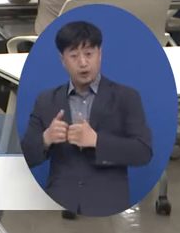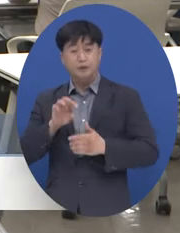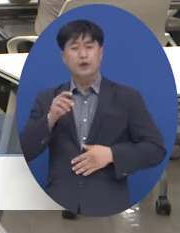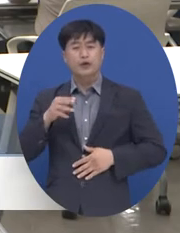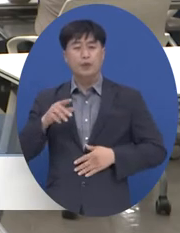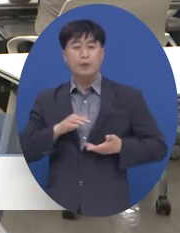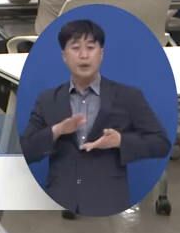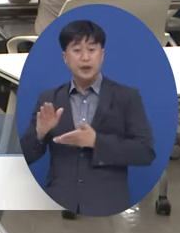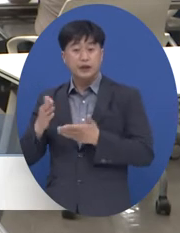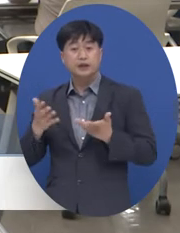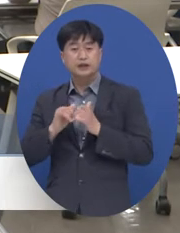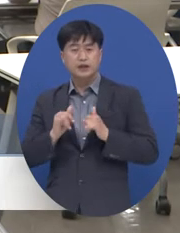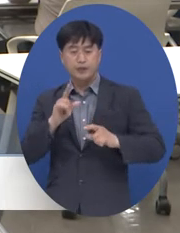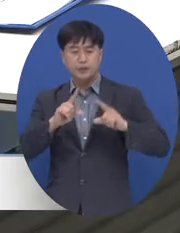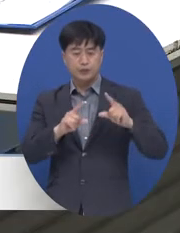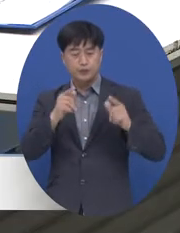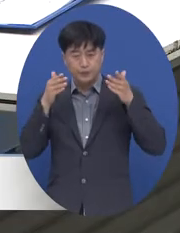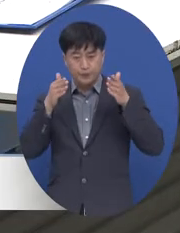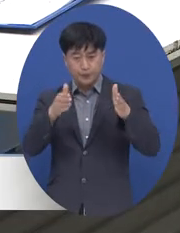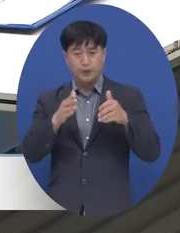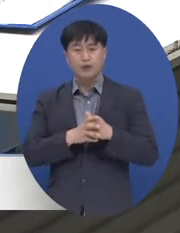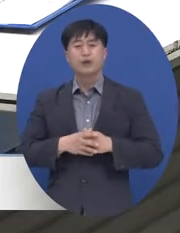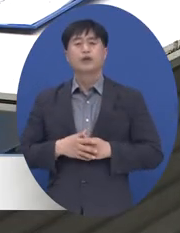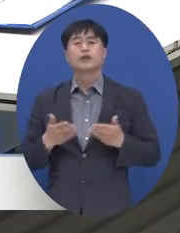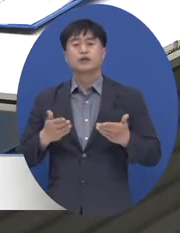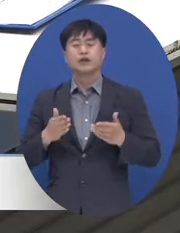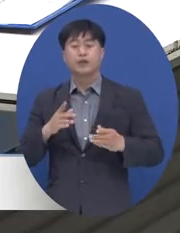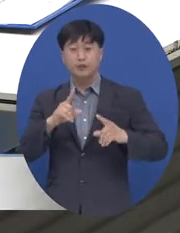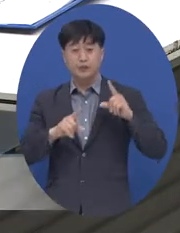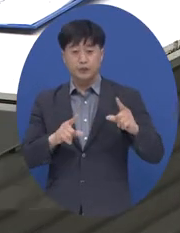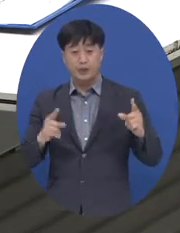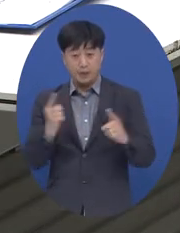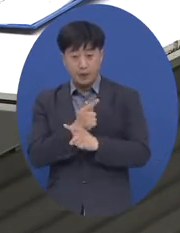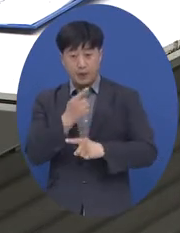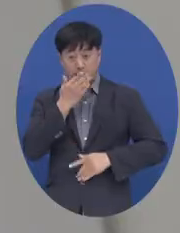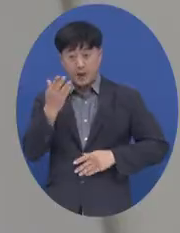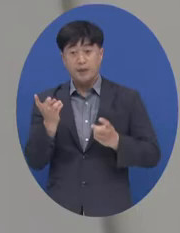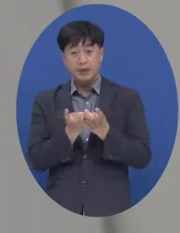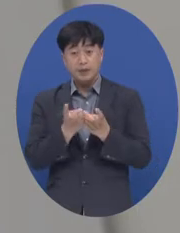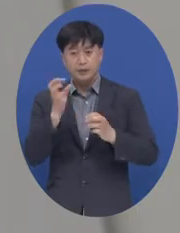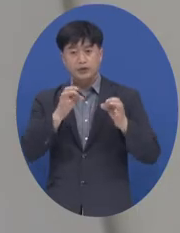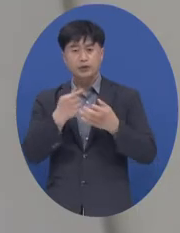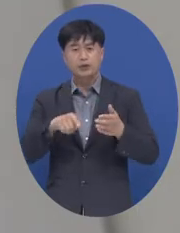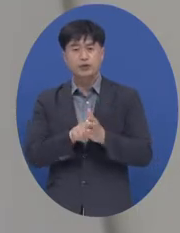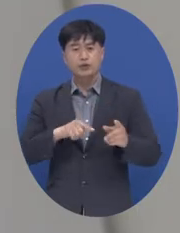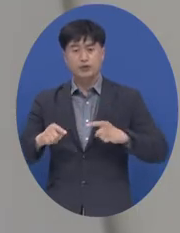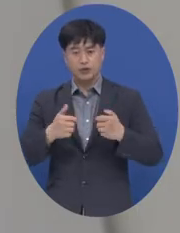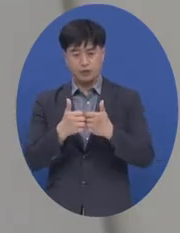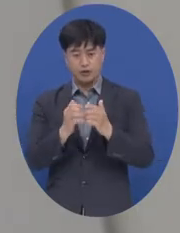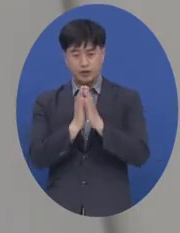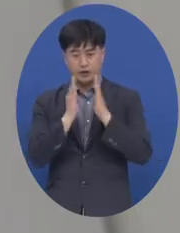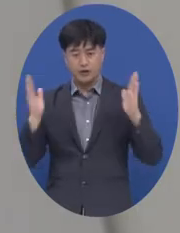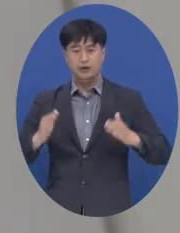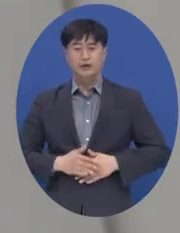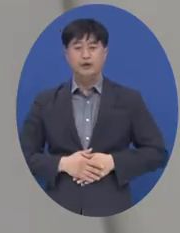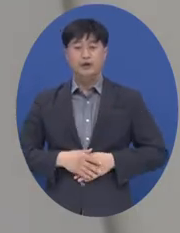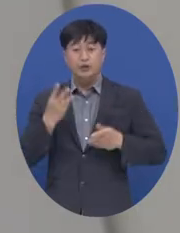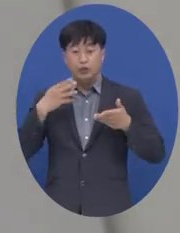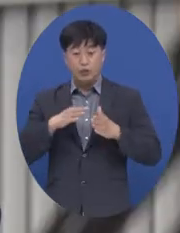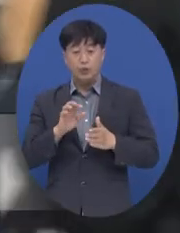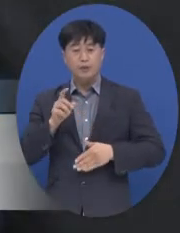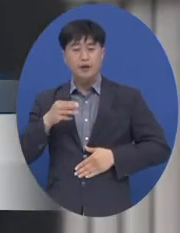경기도와 경기도의회가 플랫폼 배달 노동자들의 현실을 조명하고 노동 조건을 개선할 수 있는 방안을 찾기 위해 정책 토론회를